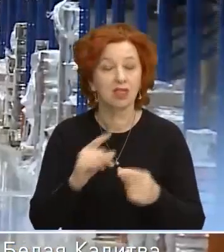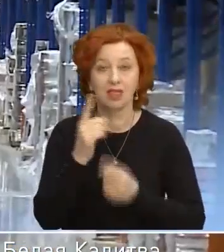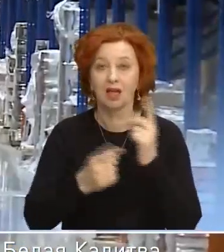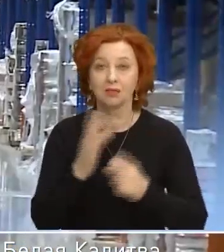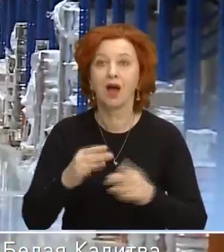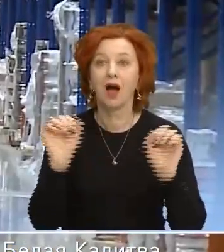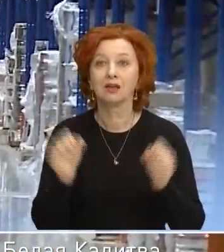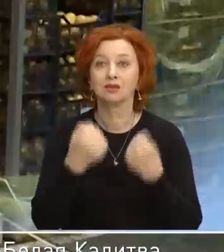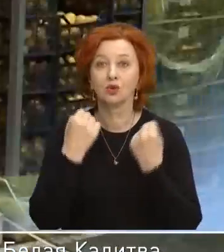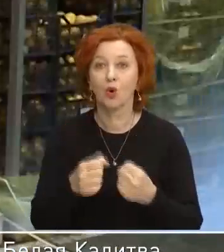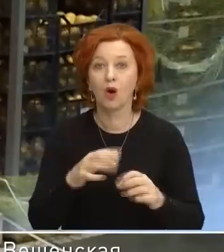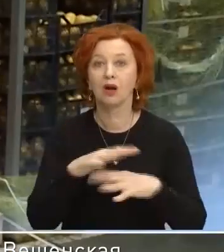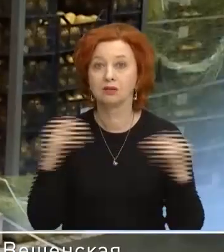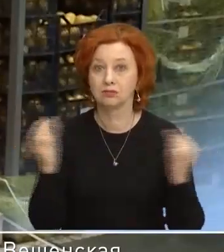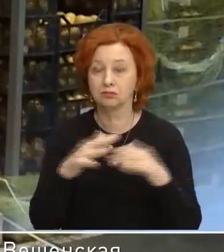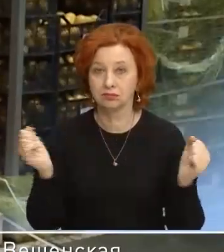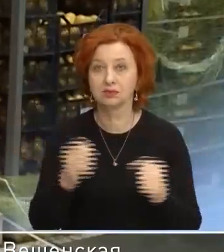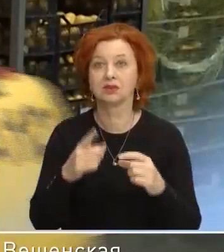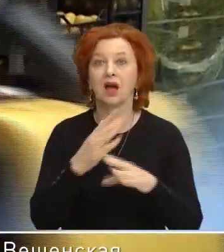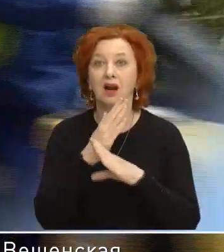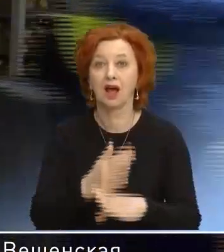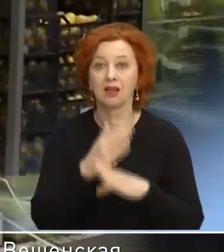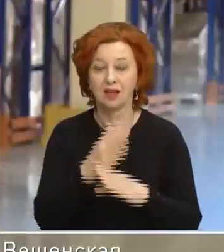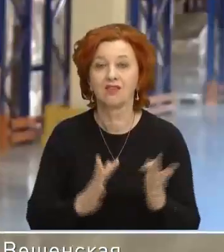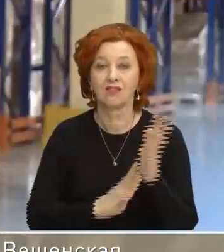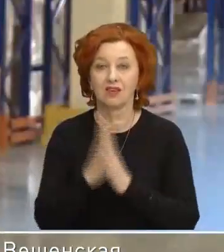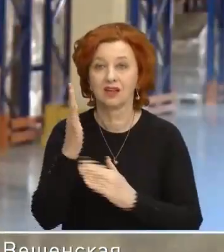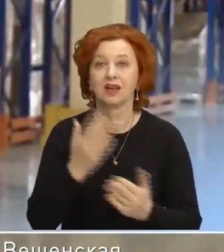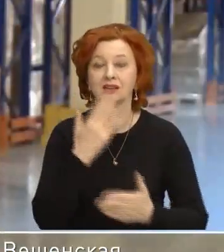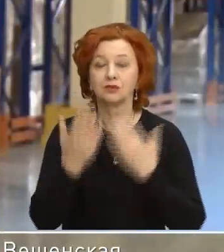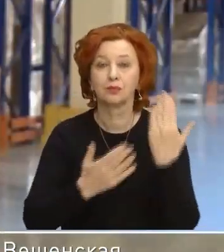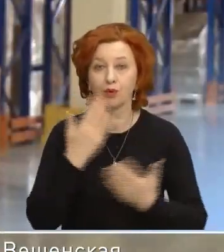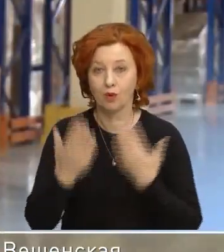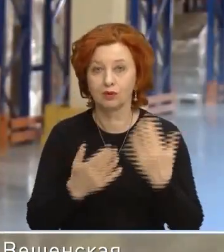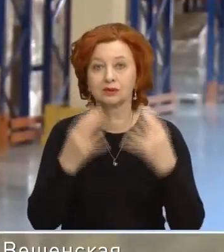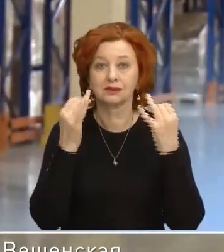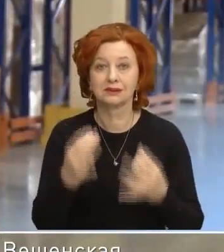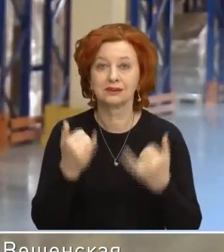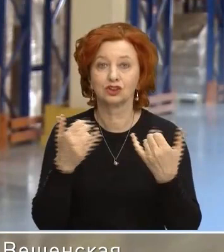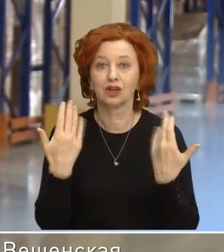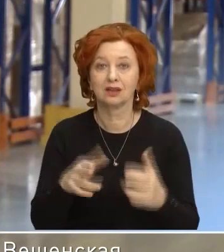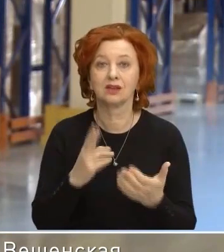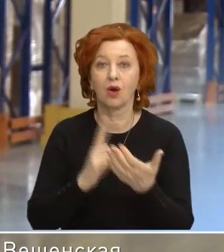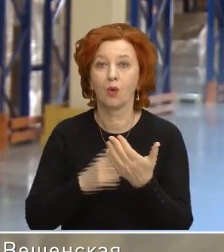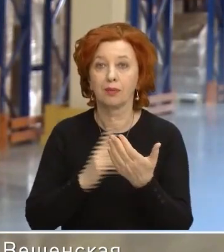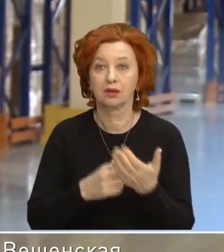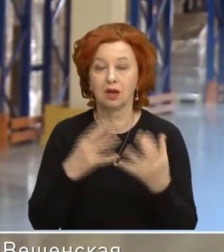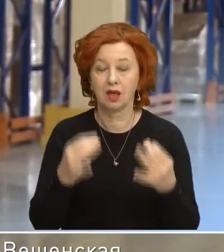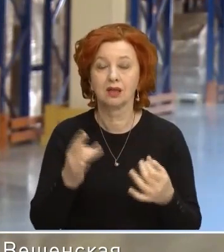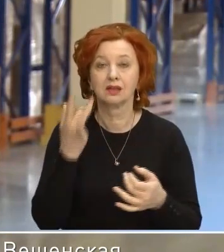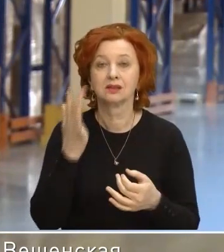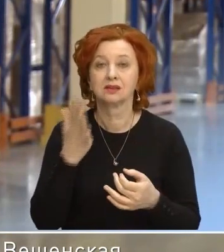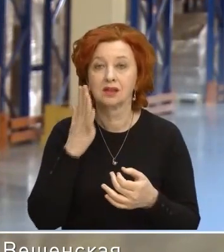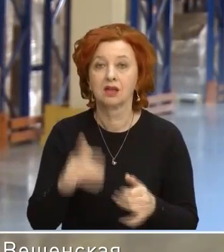спрос на сахар и другие товары долгого хранения вырос. В некоторые дни потребление